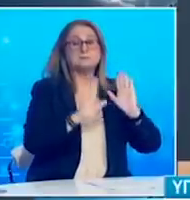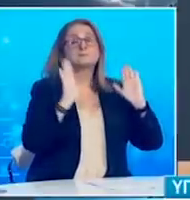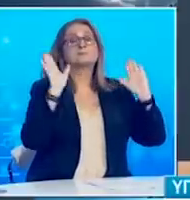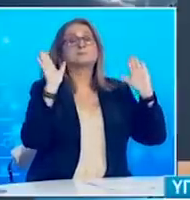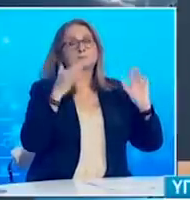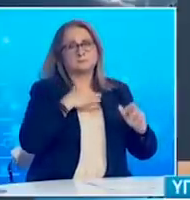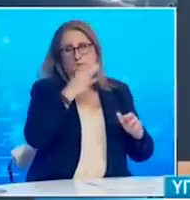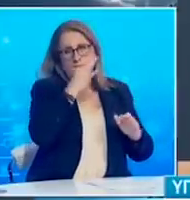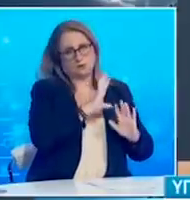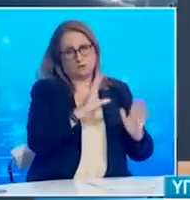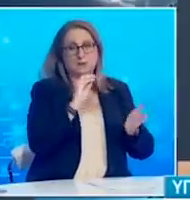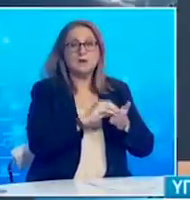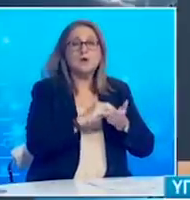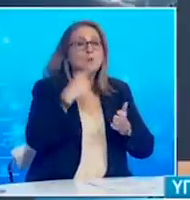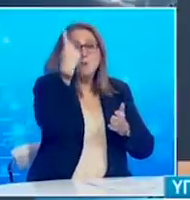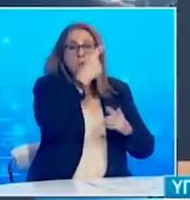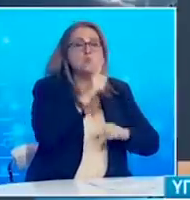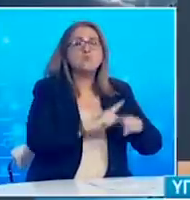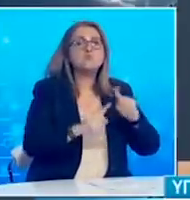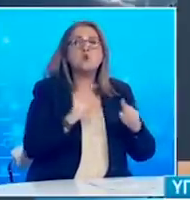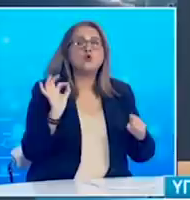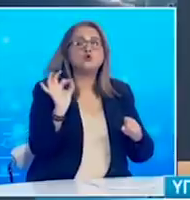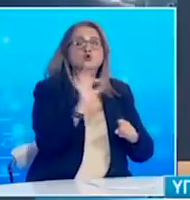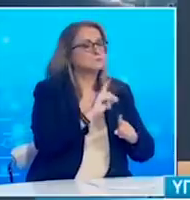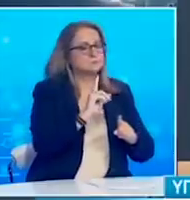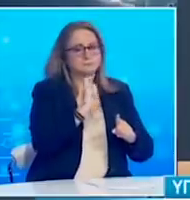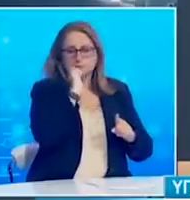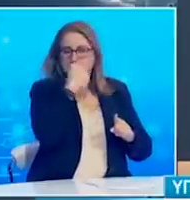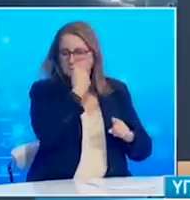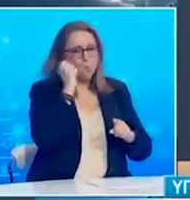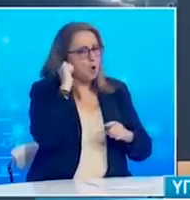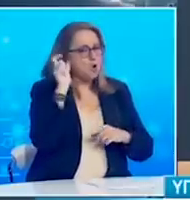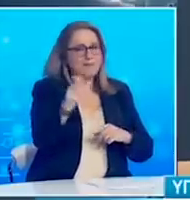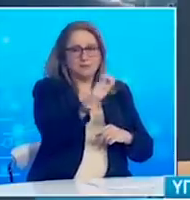τα προσωπικά δεδομένα των ανθρώπων που νοσούν, δεν θα τα διαπραγματευτούμε με κανένα.